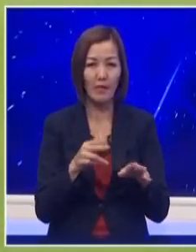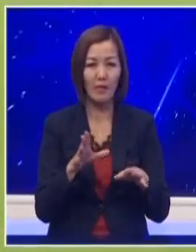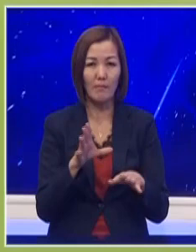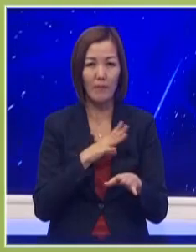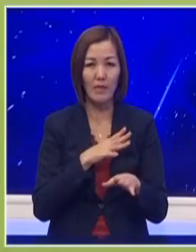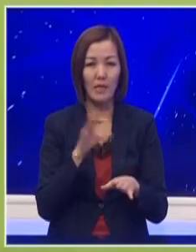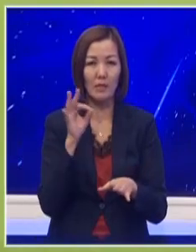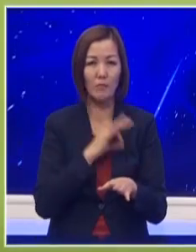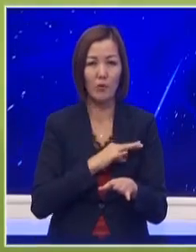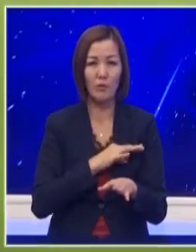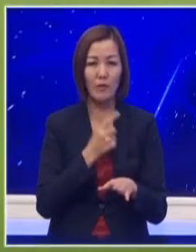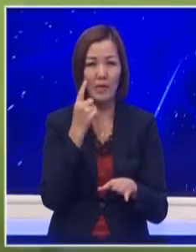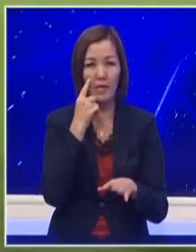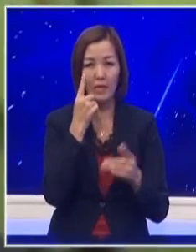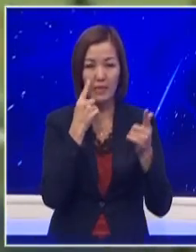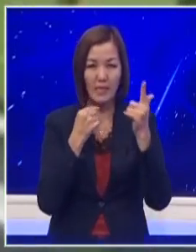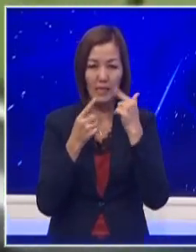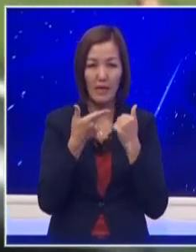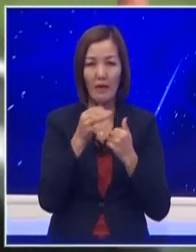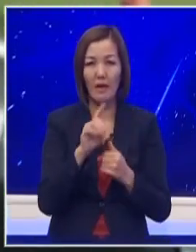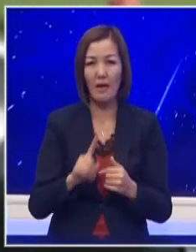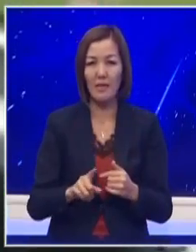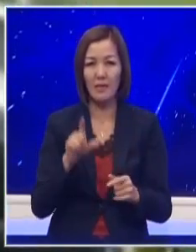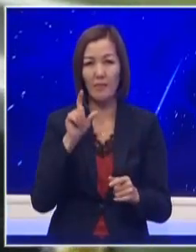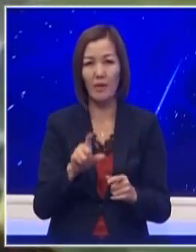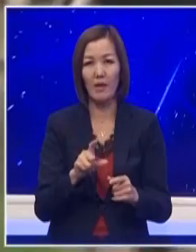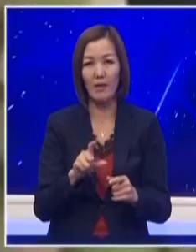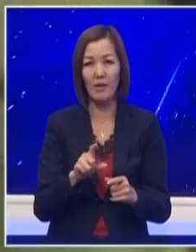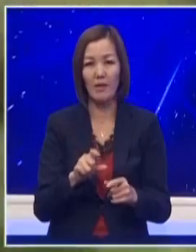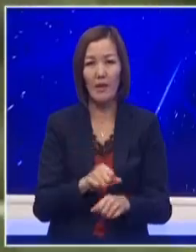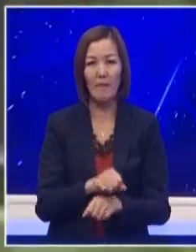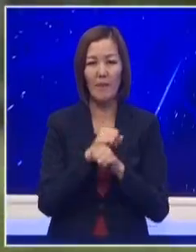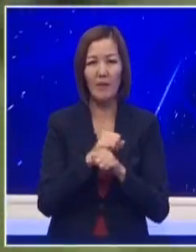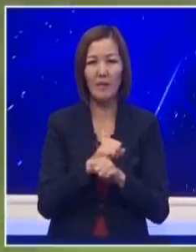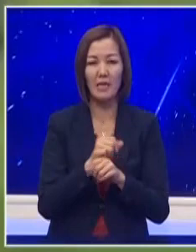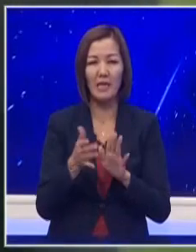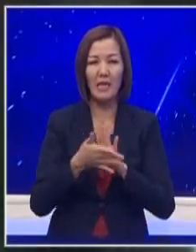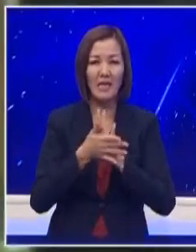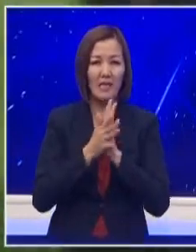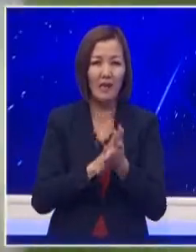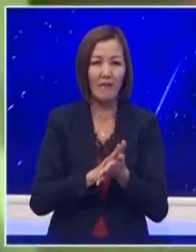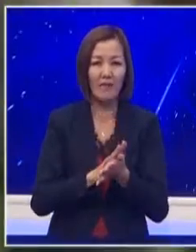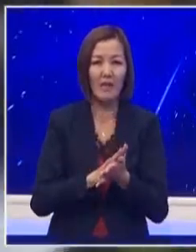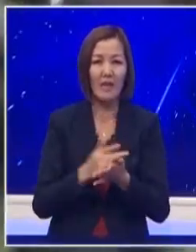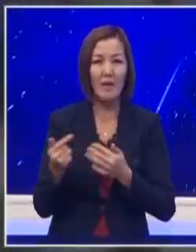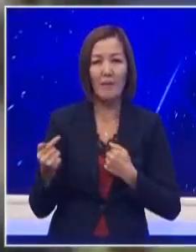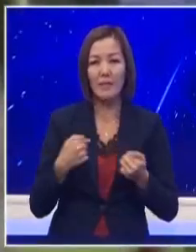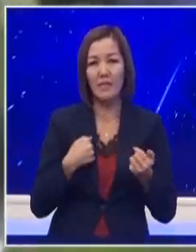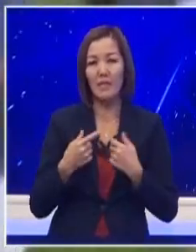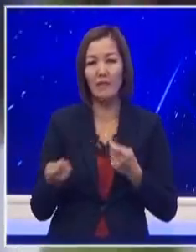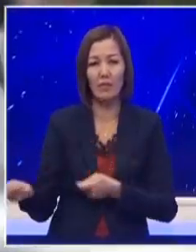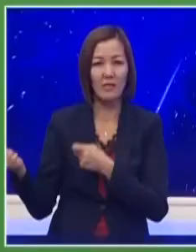вынуждены были использовать слезоточивый газ это привело к возникновению паники и давки пострадавших доставили больницу